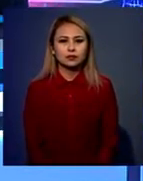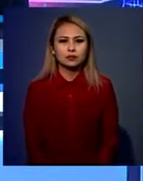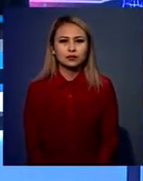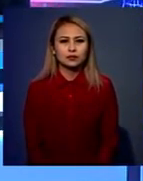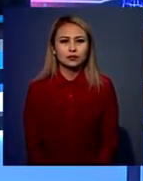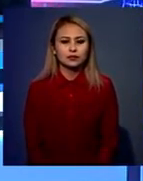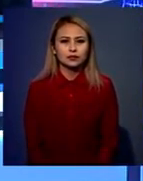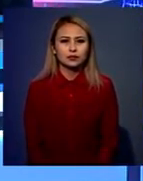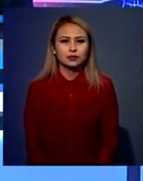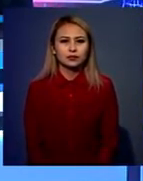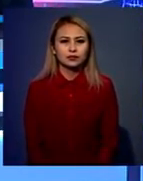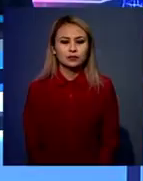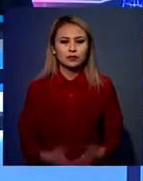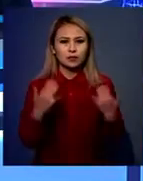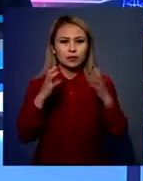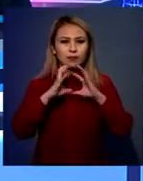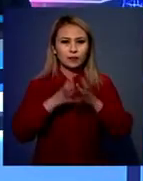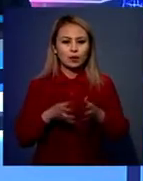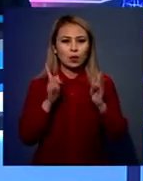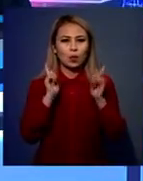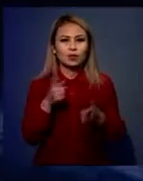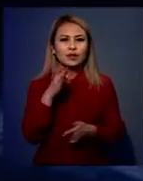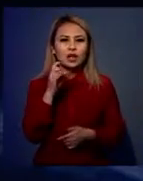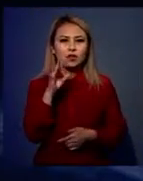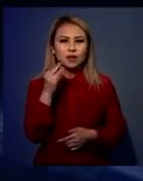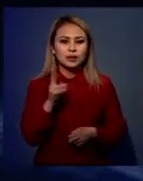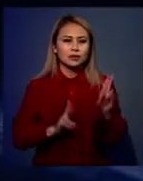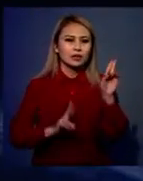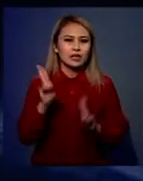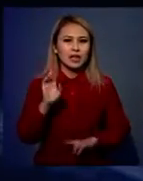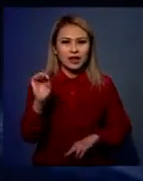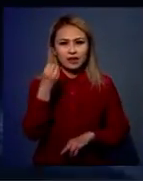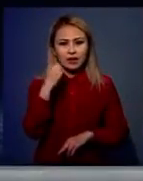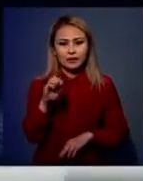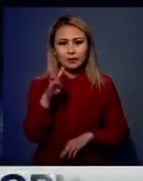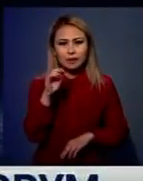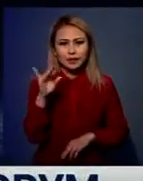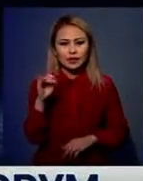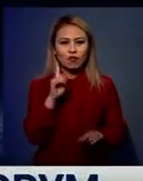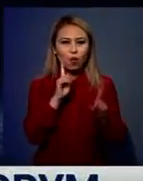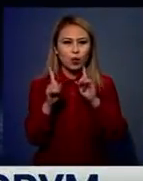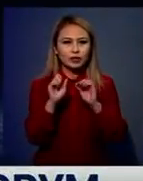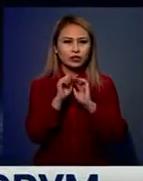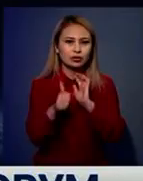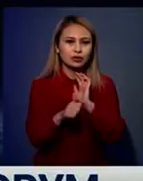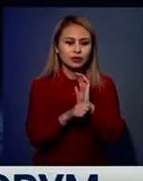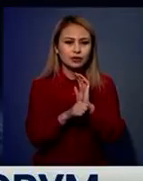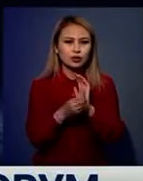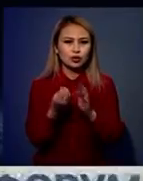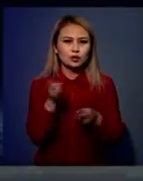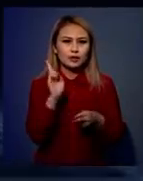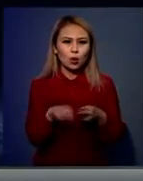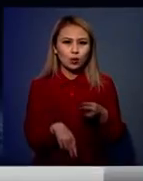Кеш жарық, студия. Бүгінгі әлем шынайылық трансформациясы атты дәстүрге айналған Еуразиялық медиа форумының 16-шы жиыны